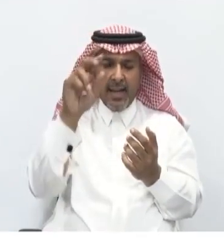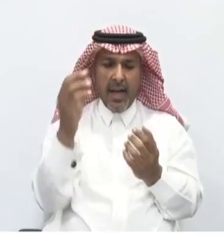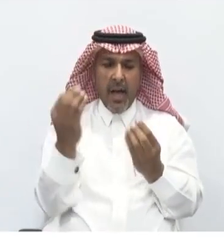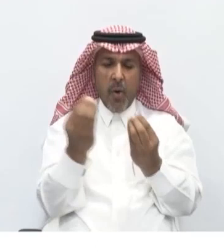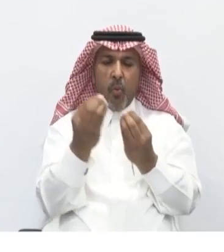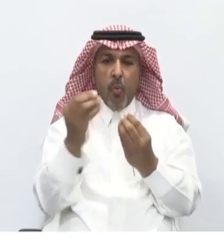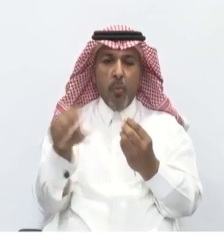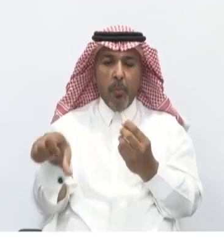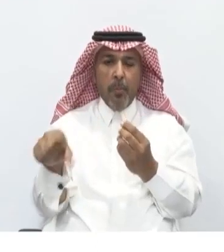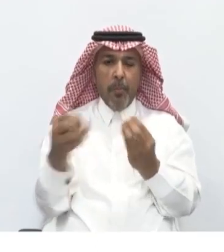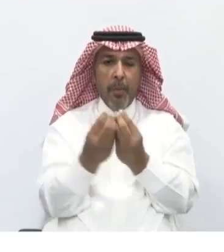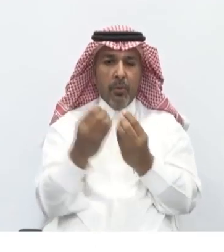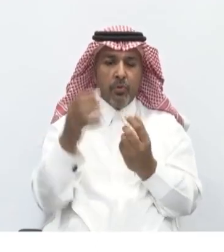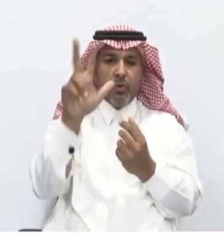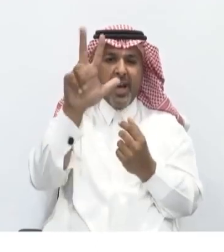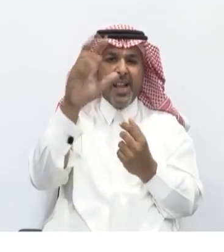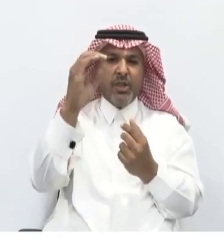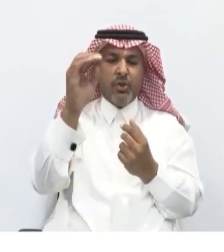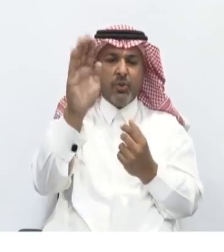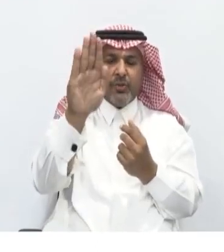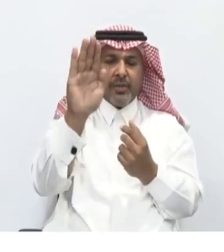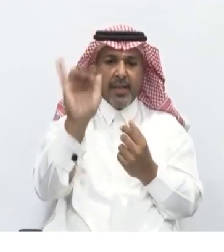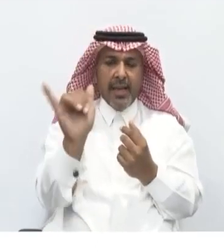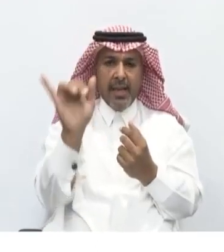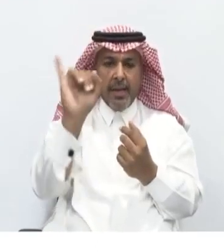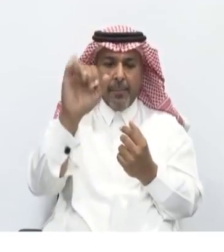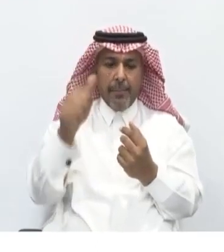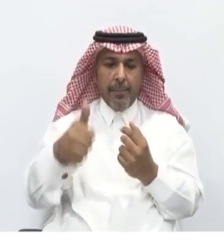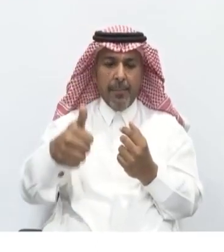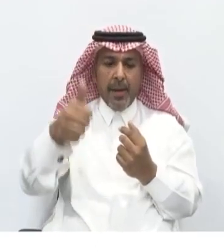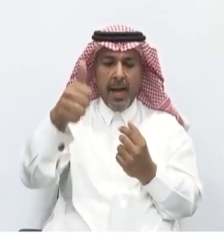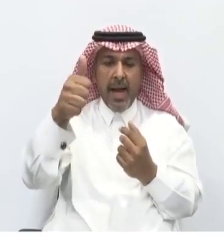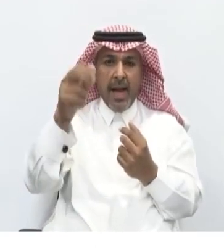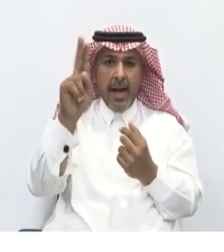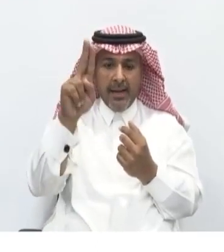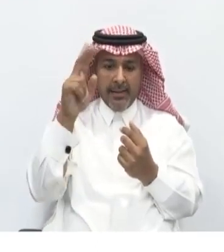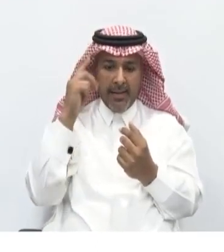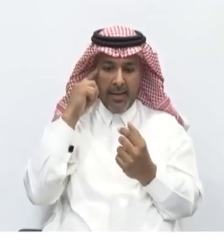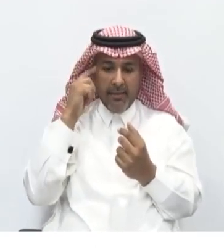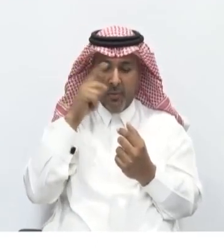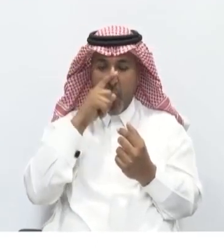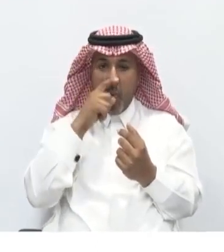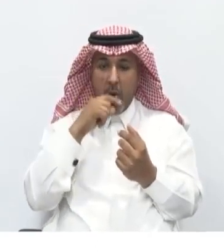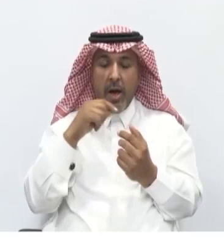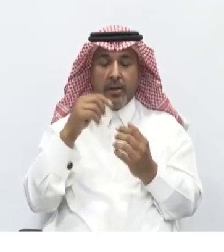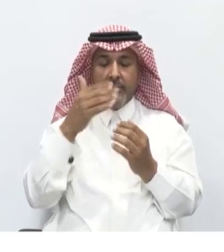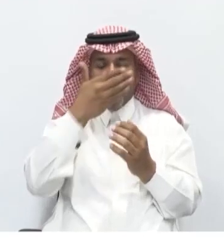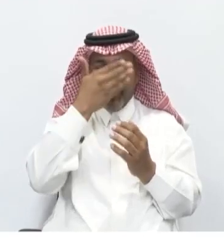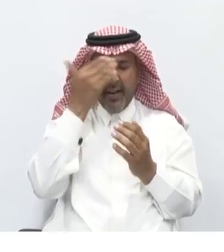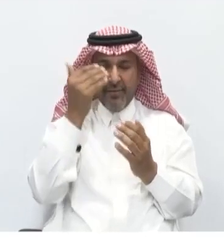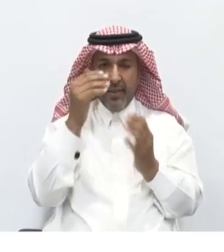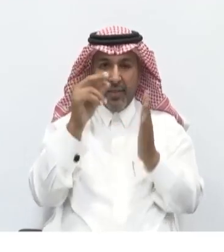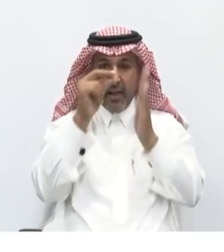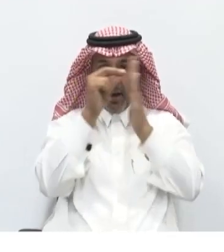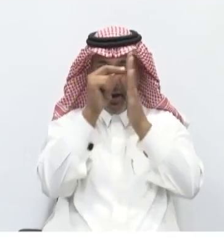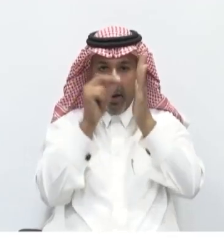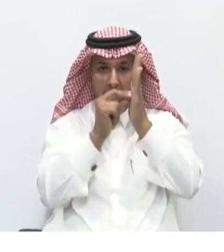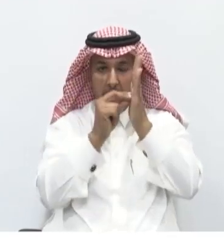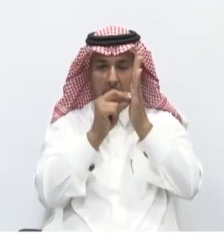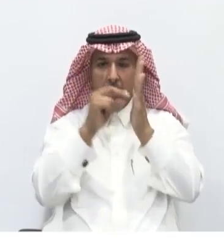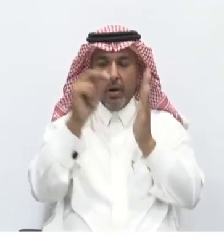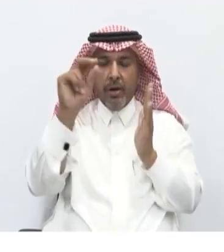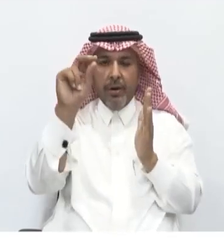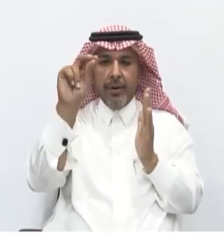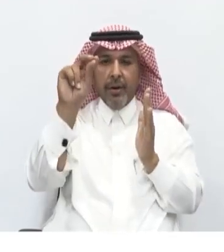كيميائيه يطبق قانون حفظ الكتله على التفاعلات الكيميائيه جميعها الجزء الثاني من هذا الدرس